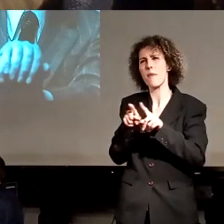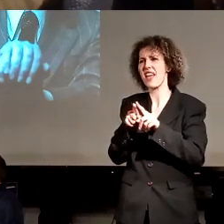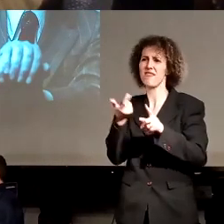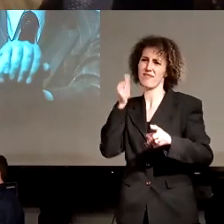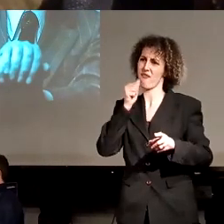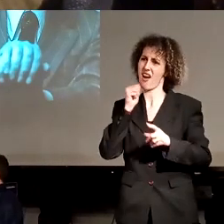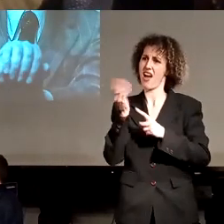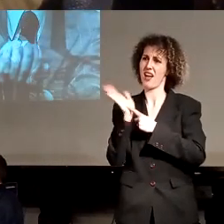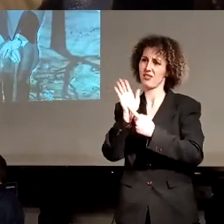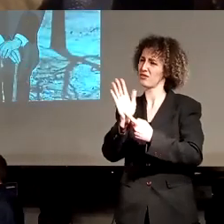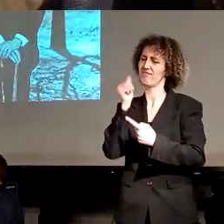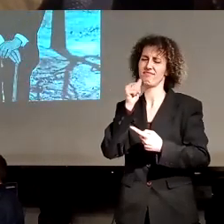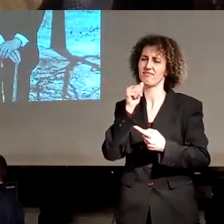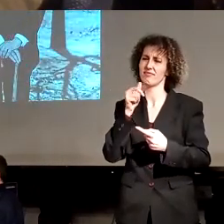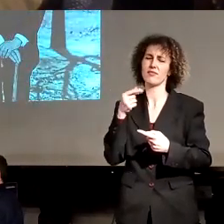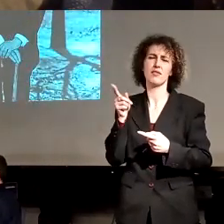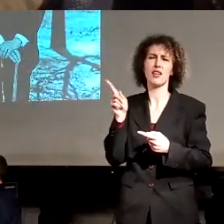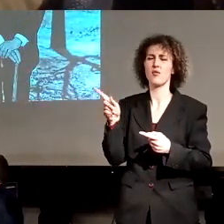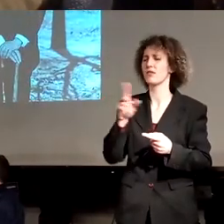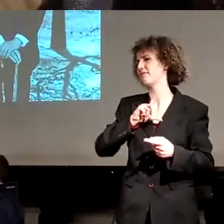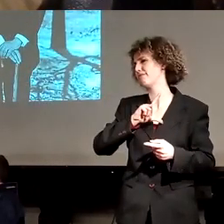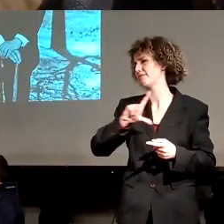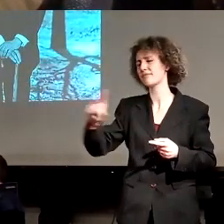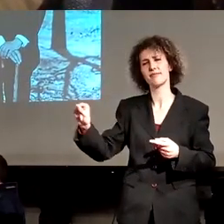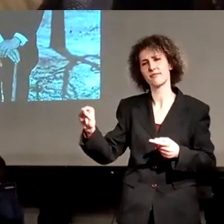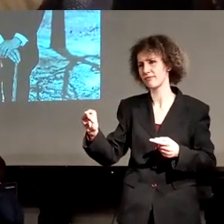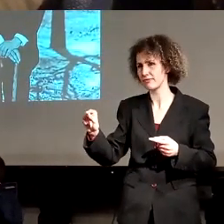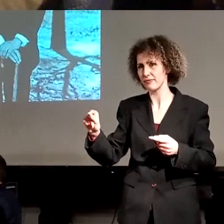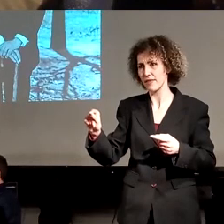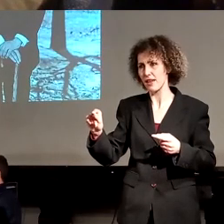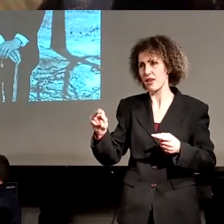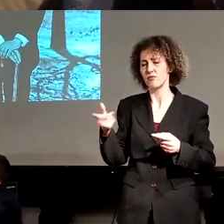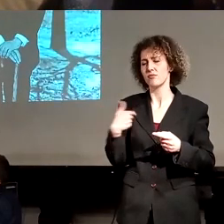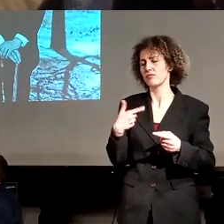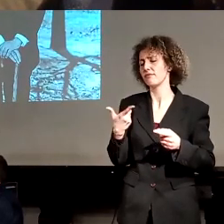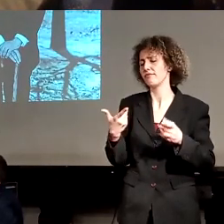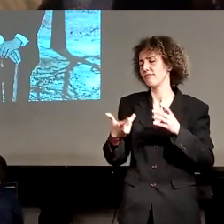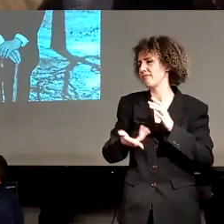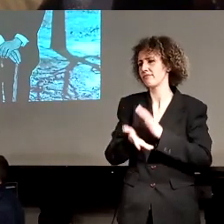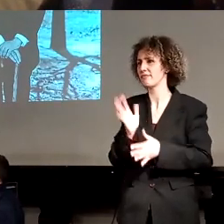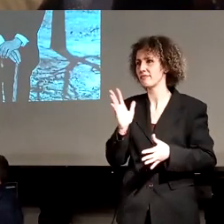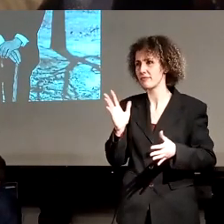di scappare di non avere più la passione per le crescite per gli orologi della cooper